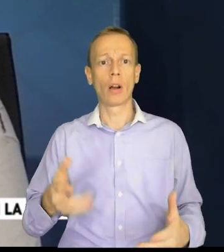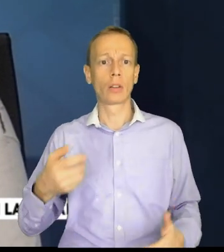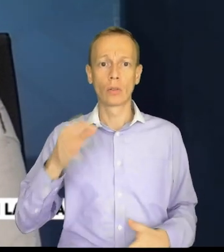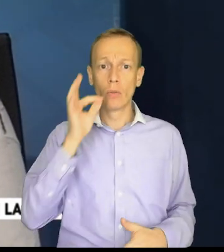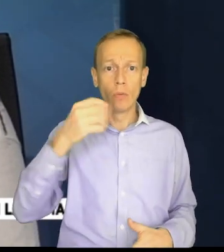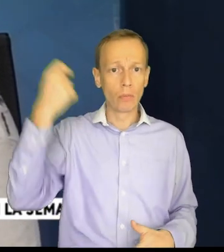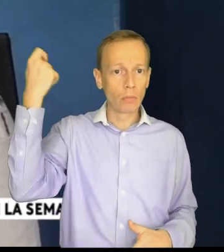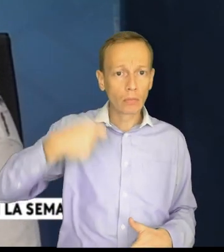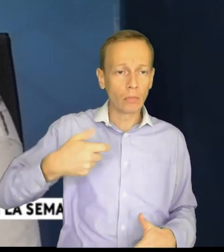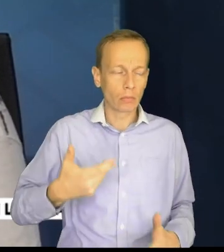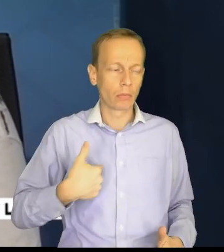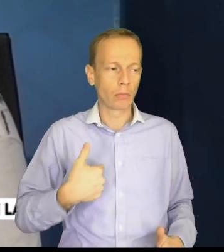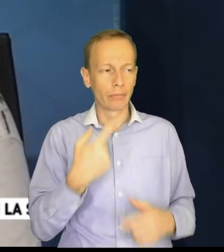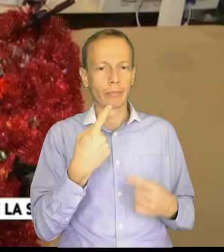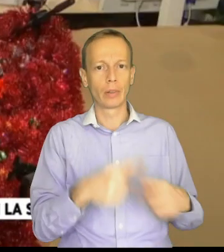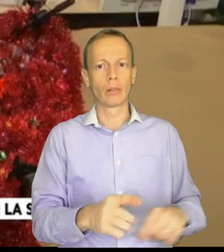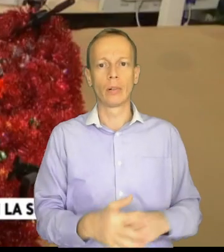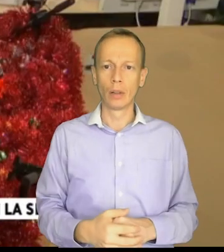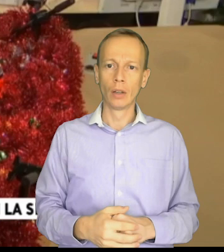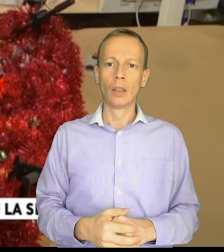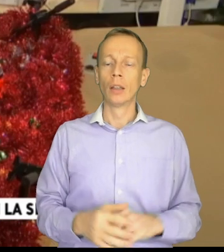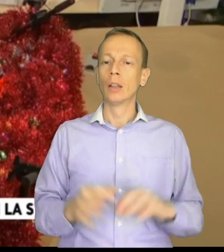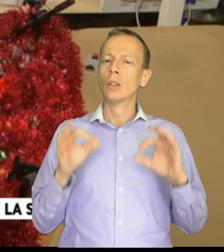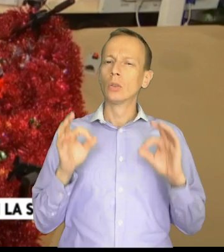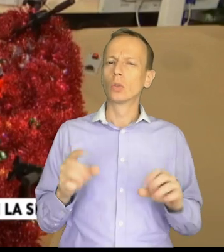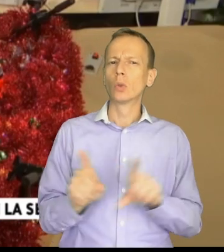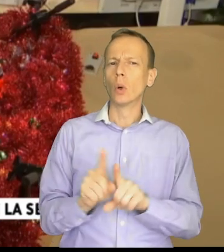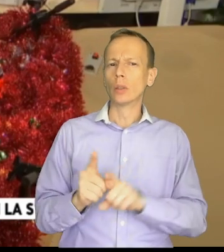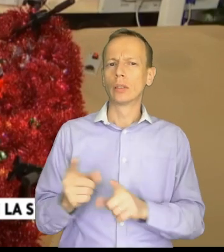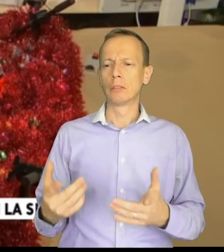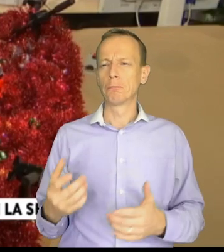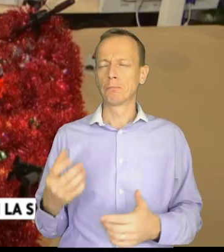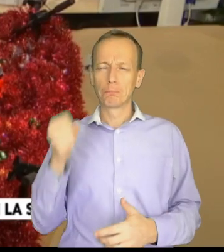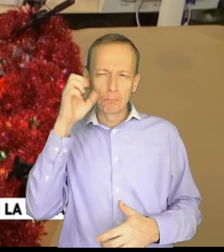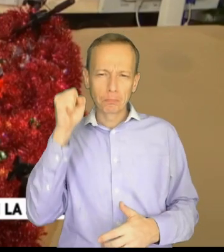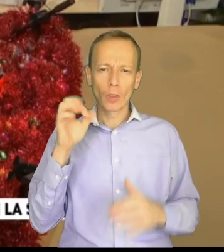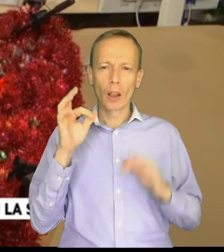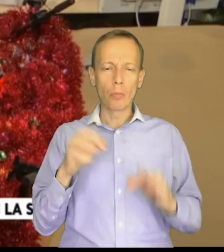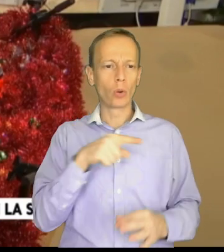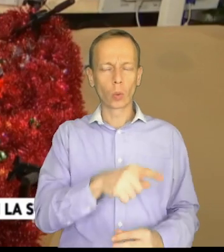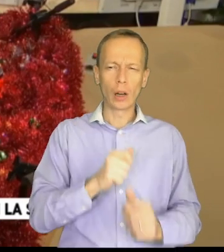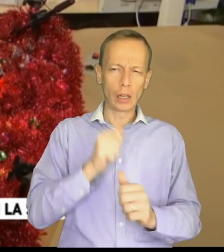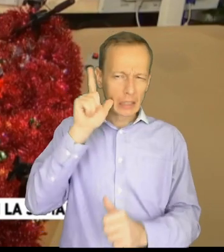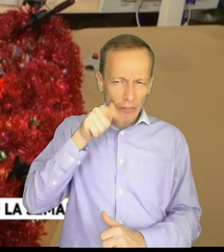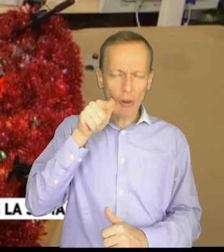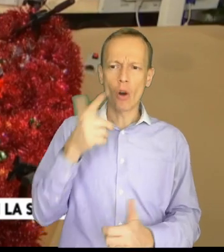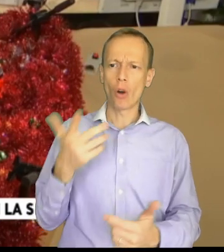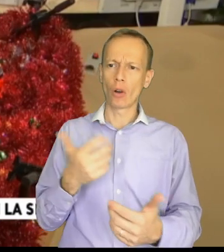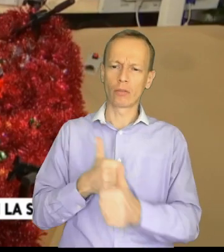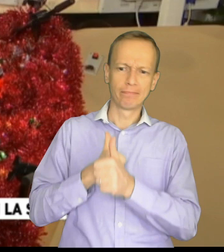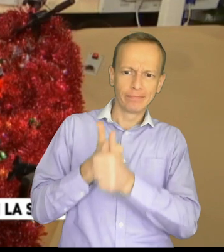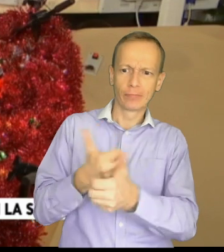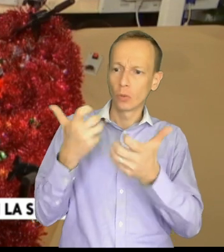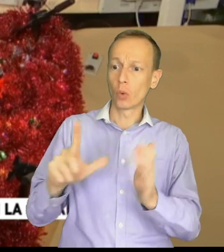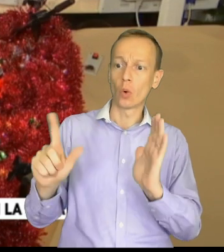consommation de stupéfiants. Donc voilà. D'accord. Alors, on a entendu beaucoup de choses, notamment à l'origine de votre combat.